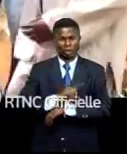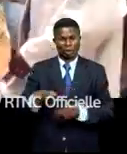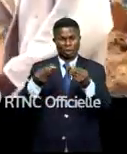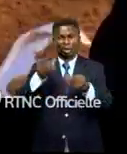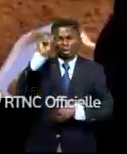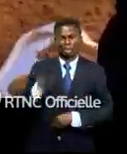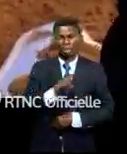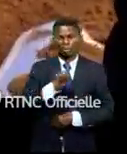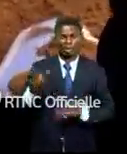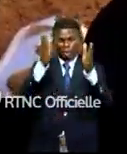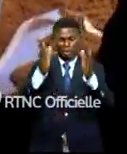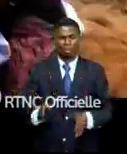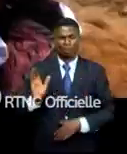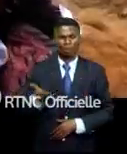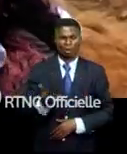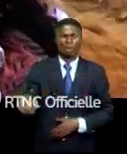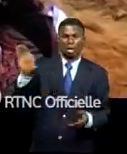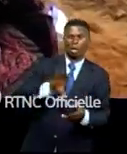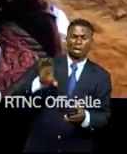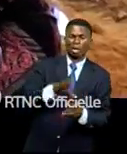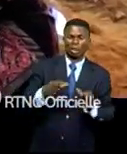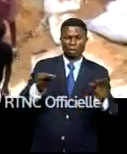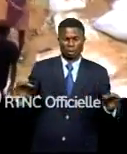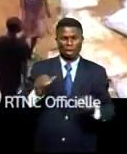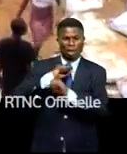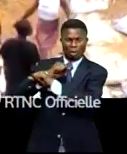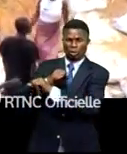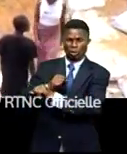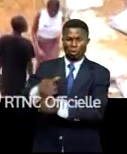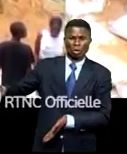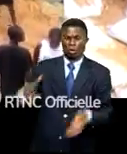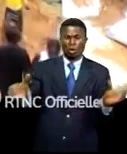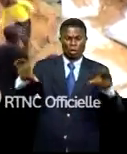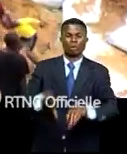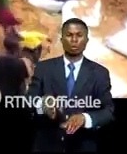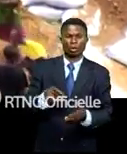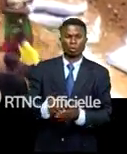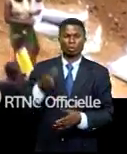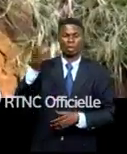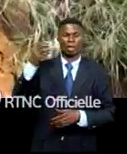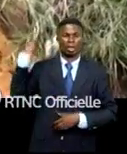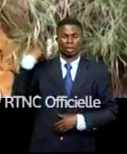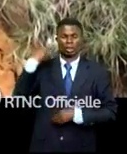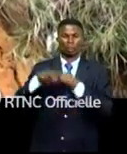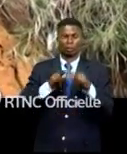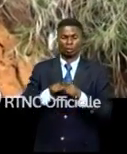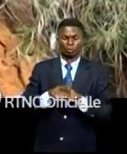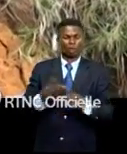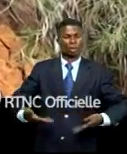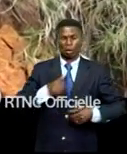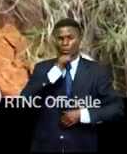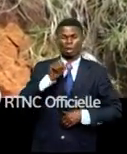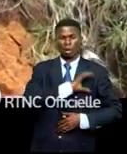plus de 100 000 sacs vides pour le remplissage de sable pour lutter contre les éboulements des terrains. Pierre Kangoudia Mbaye déplore cependant